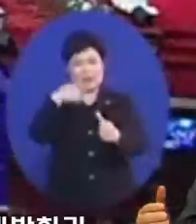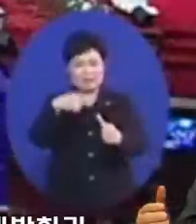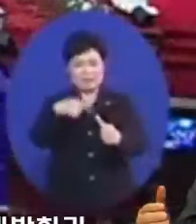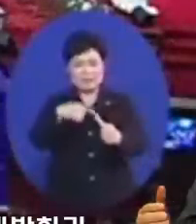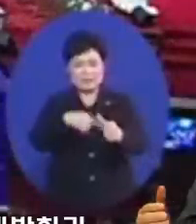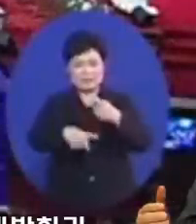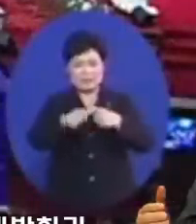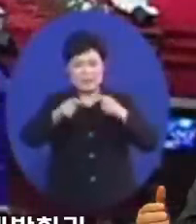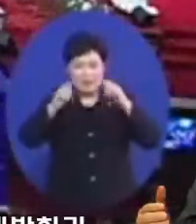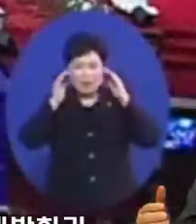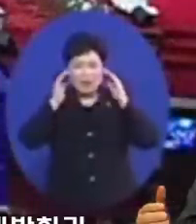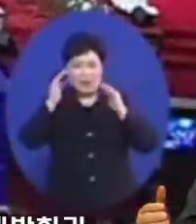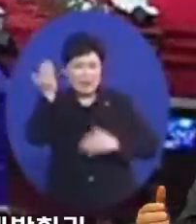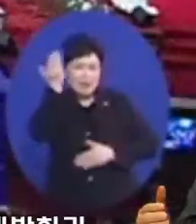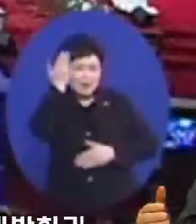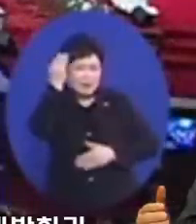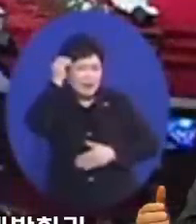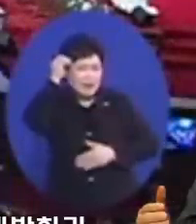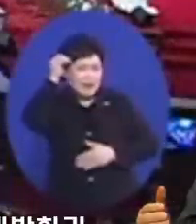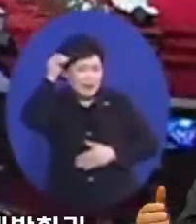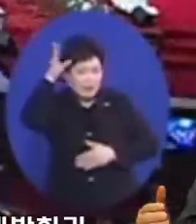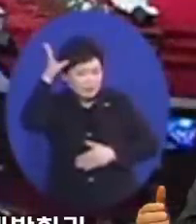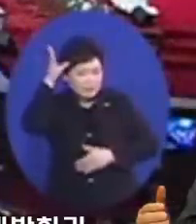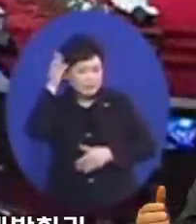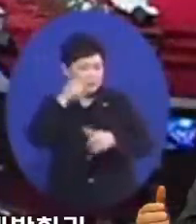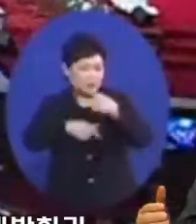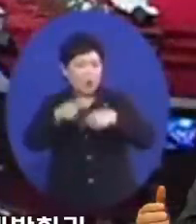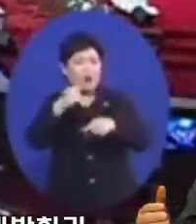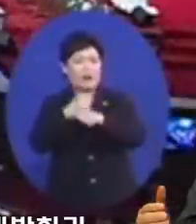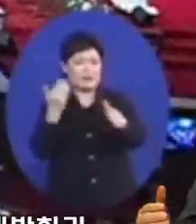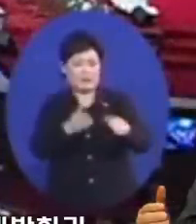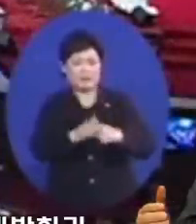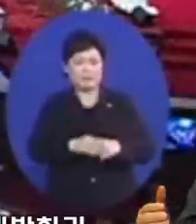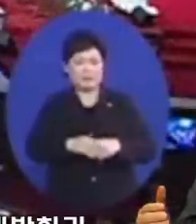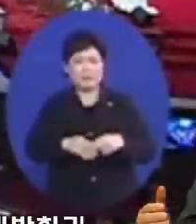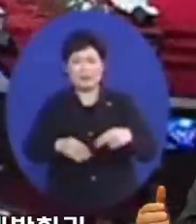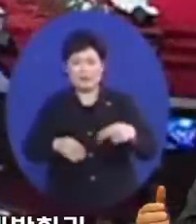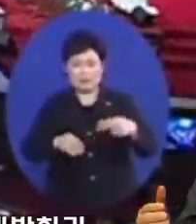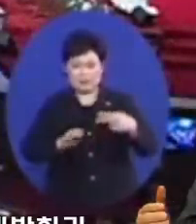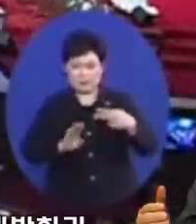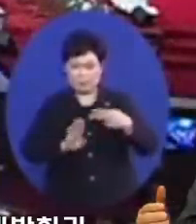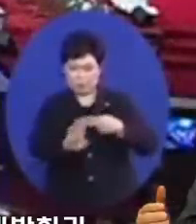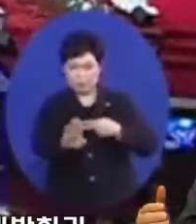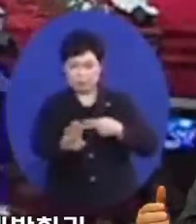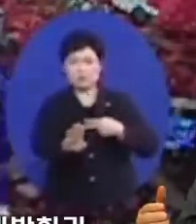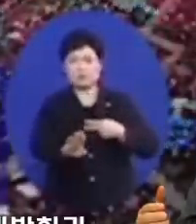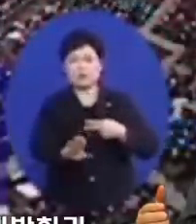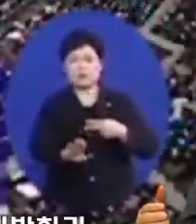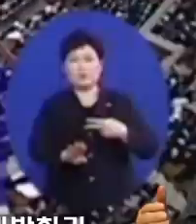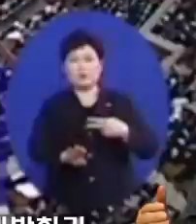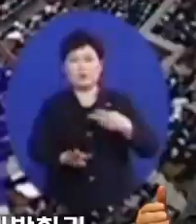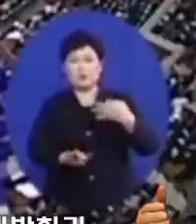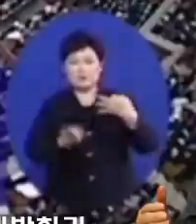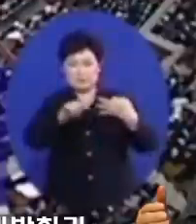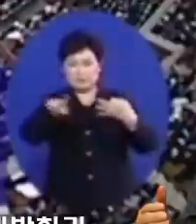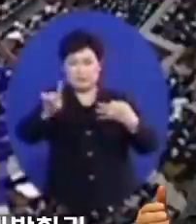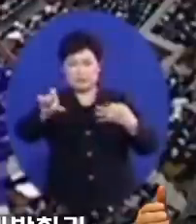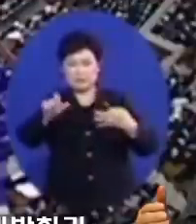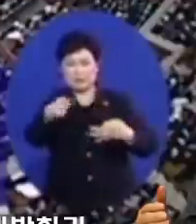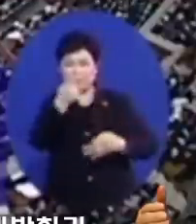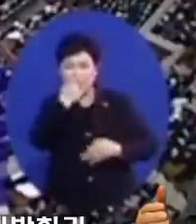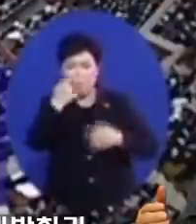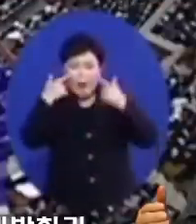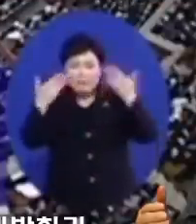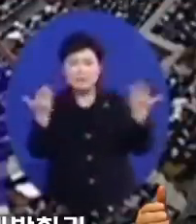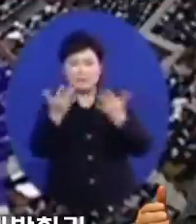그의 학식이 더하리라고 말한 것입니다. 디모데후서 3장 14절로 15절에 너는 배우고 확신한 일에 거하라. 너는